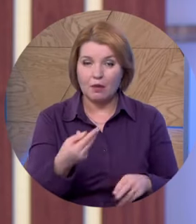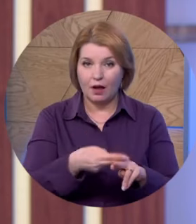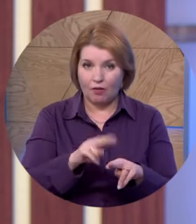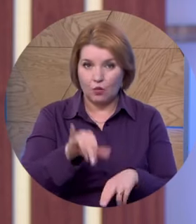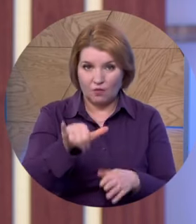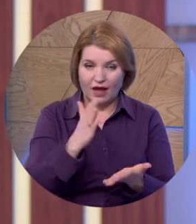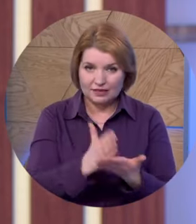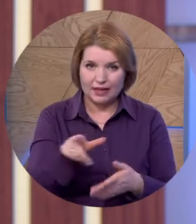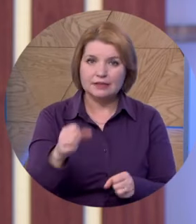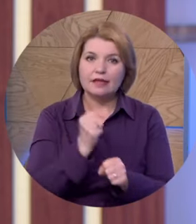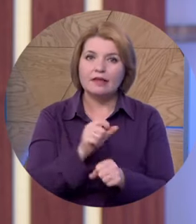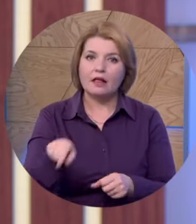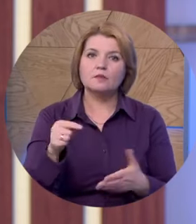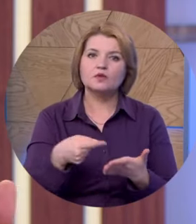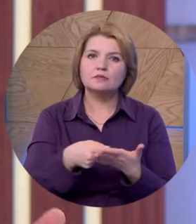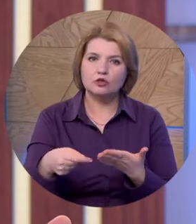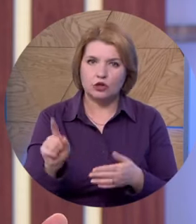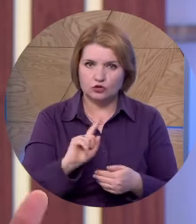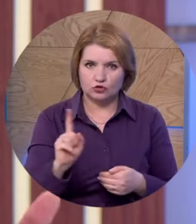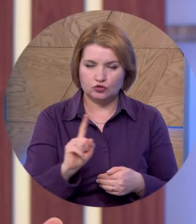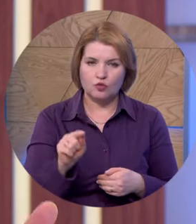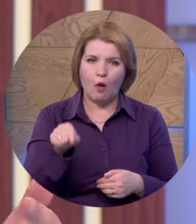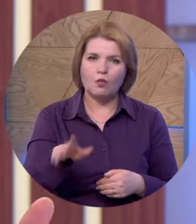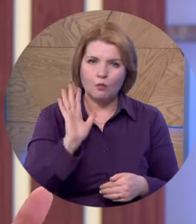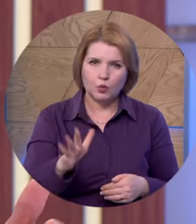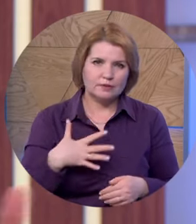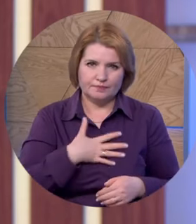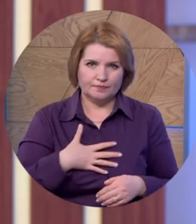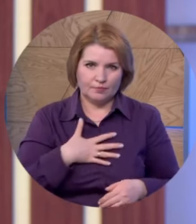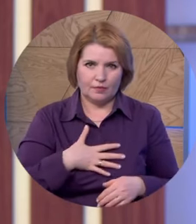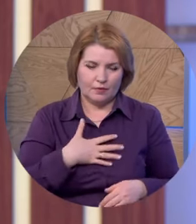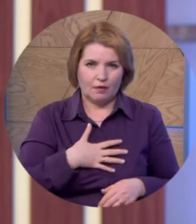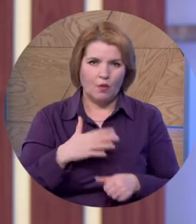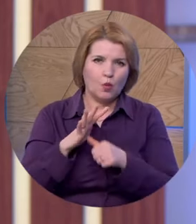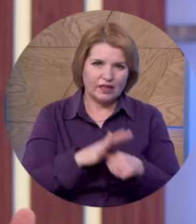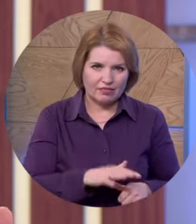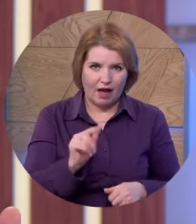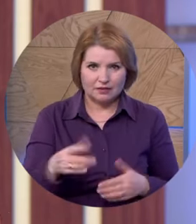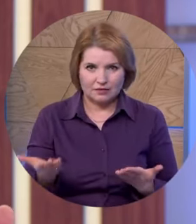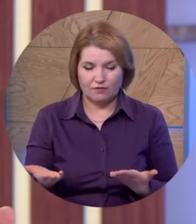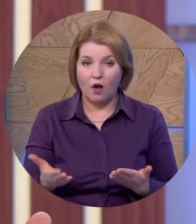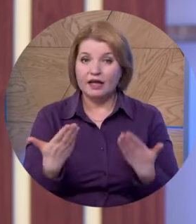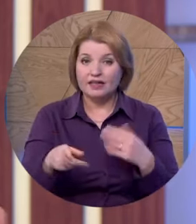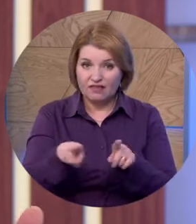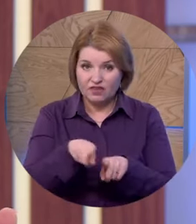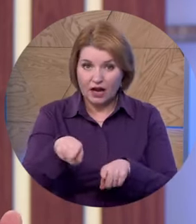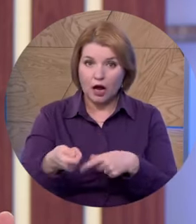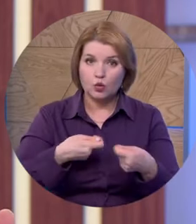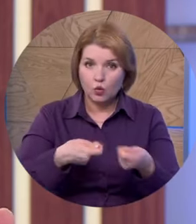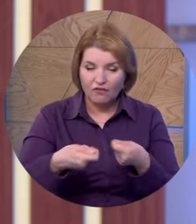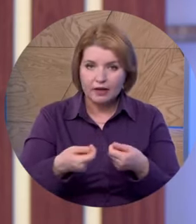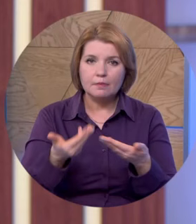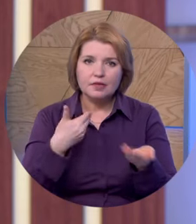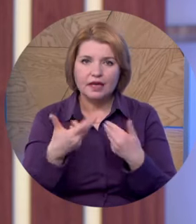есть, делая ему замечание в такой форме, что он будет угнетать, подавлять или будет удовлетворять ваши амбиции. Да. Если вы как руководитель или сотрудник беседуете со